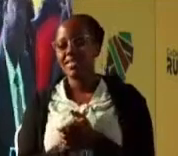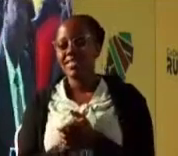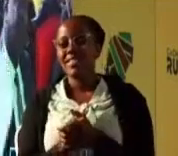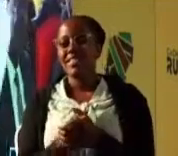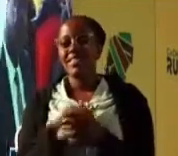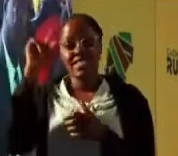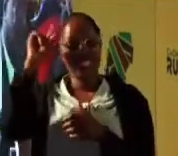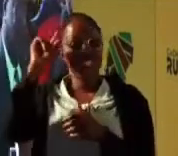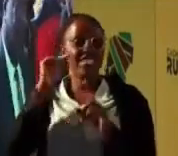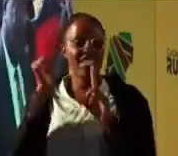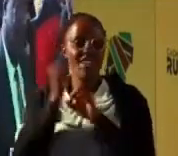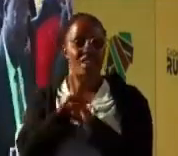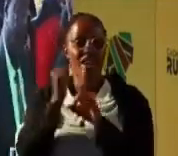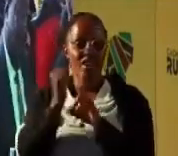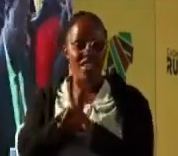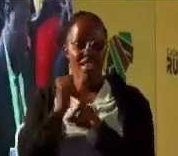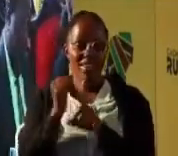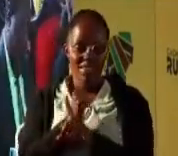Hiyo maneno ya gender violence